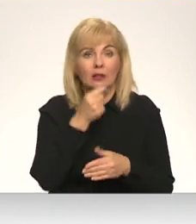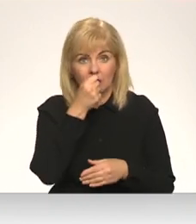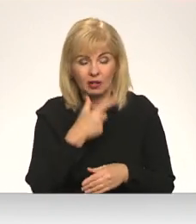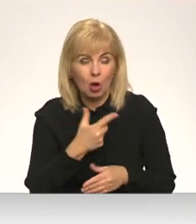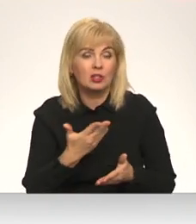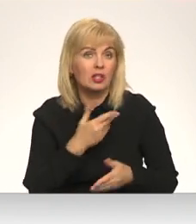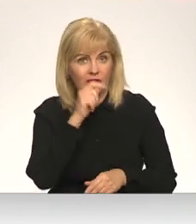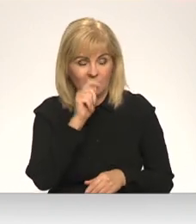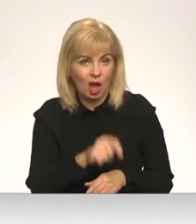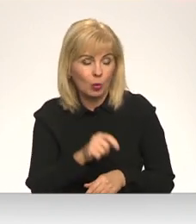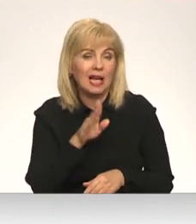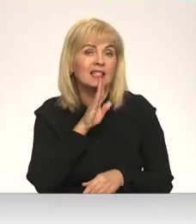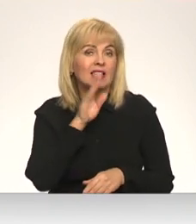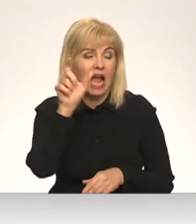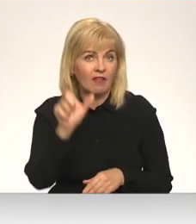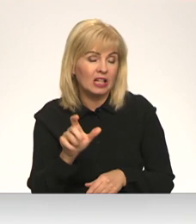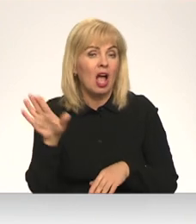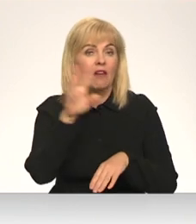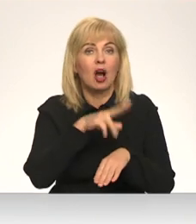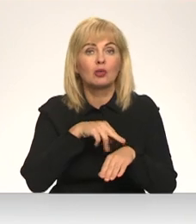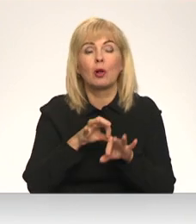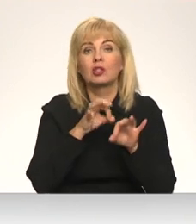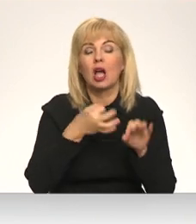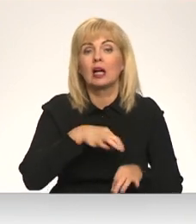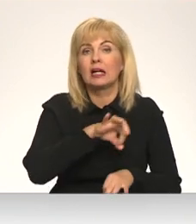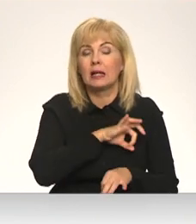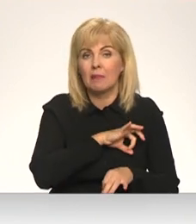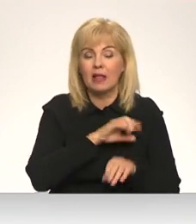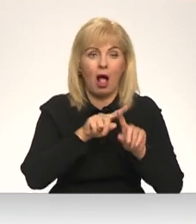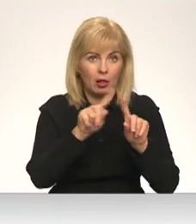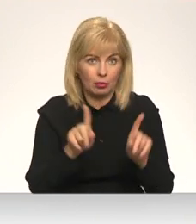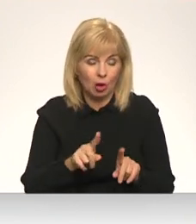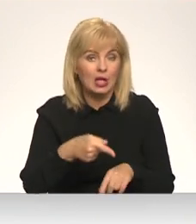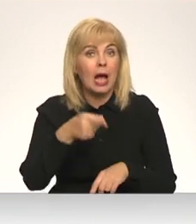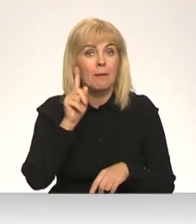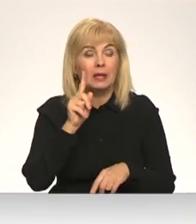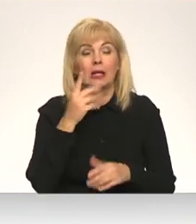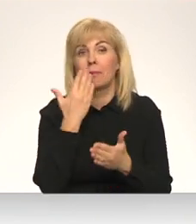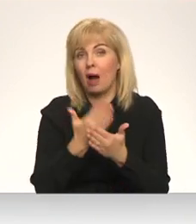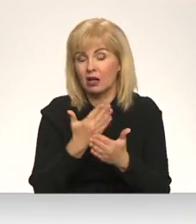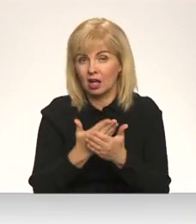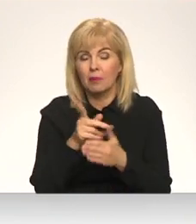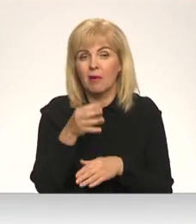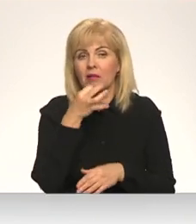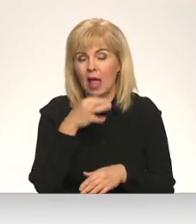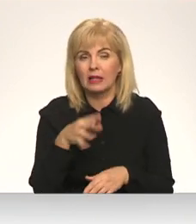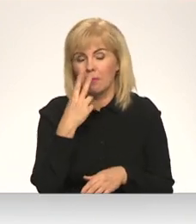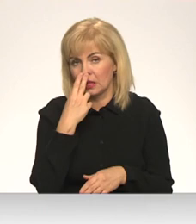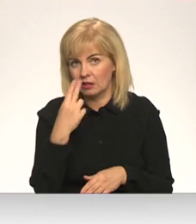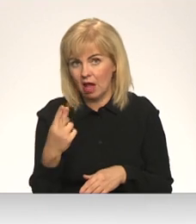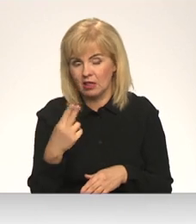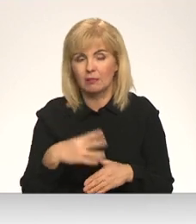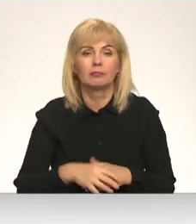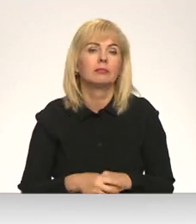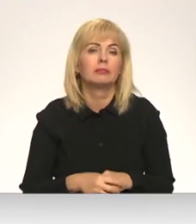vētrā dzīvību zaudēja kāda sieviete, valsts policijā sākts krimināla process. Brīdinām, ka nākamajā sižetā var būt nepatīkami skati.